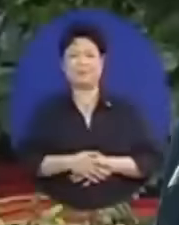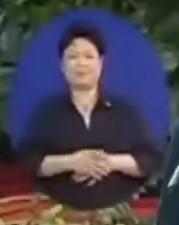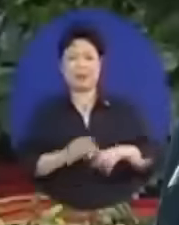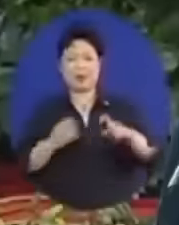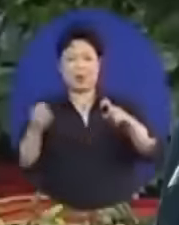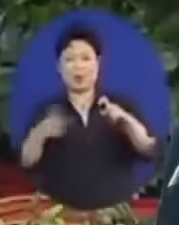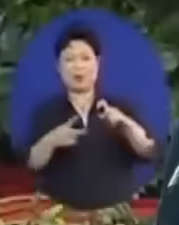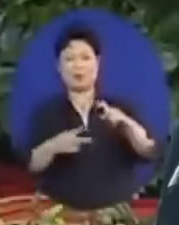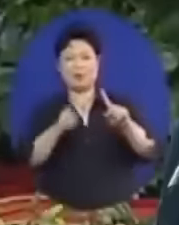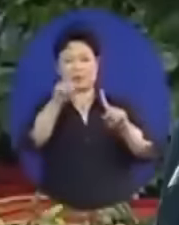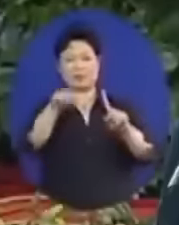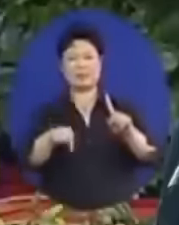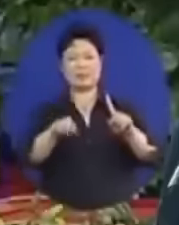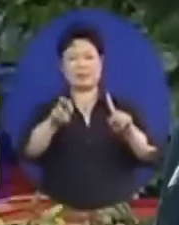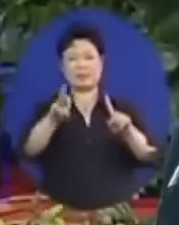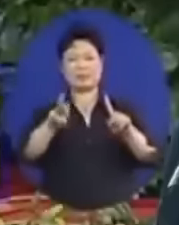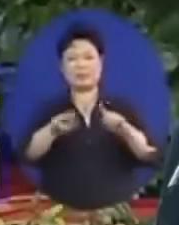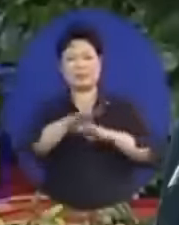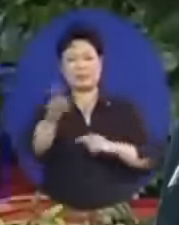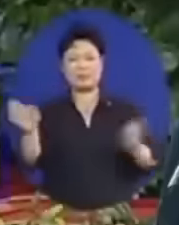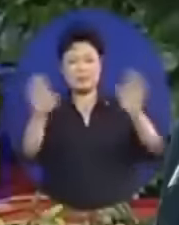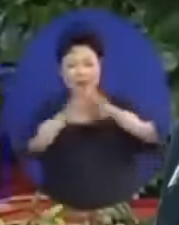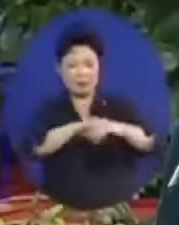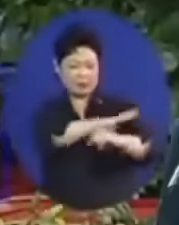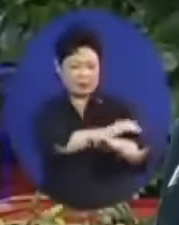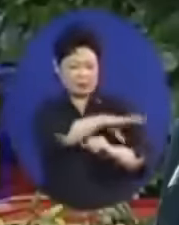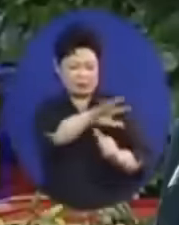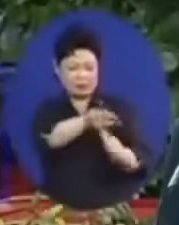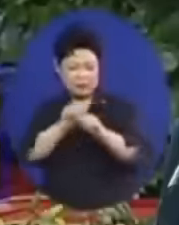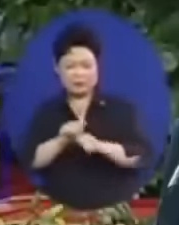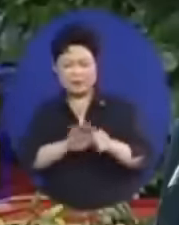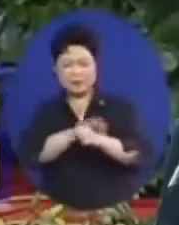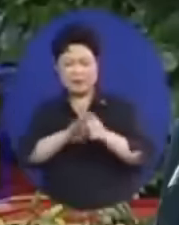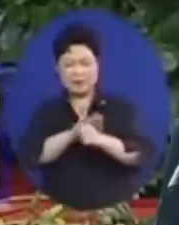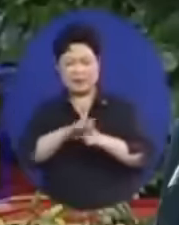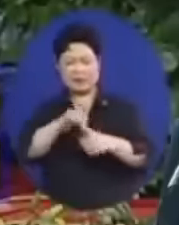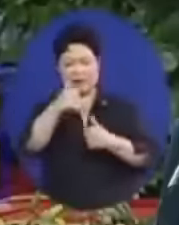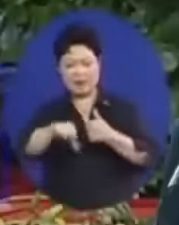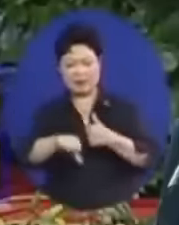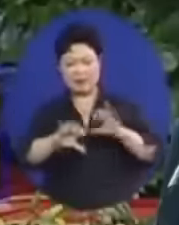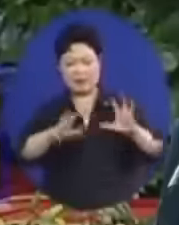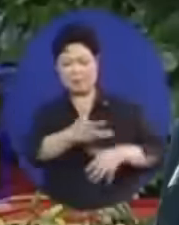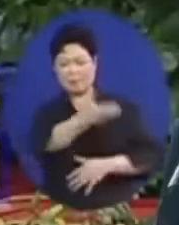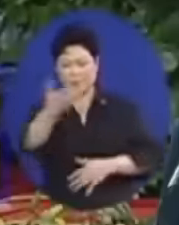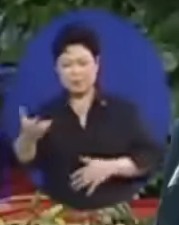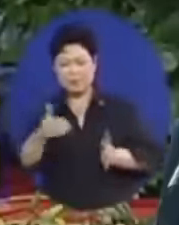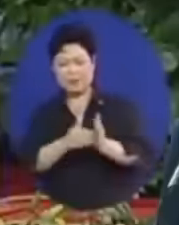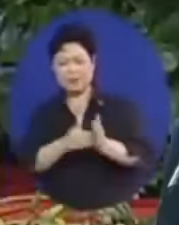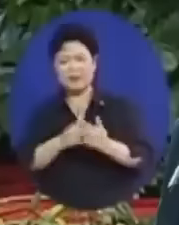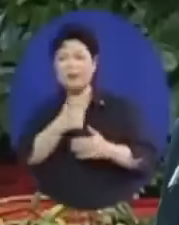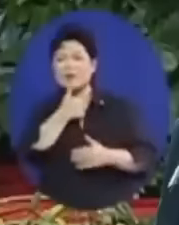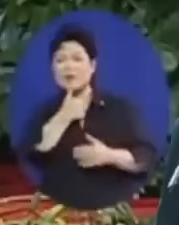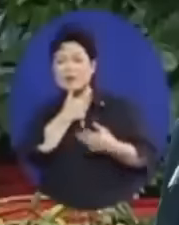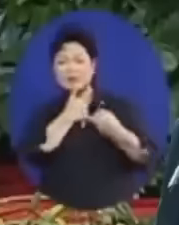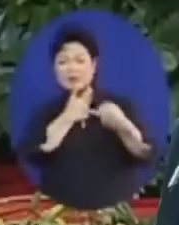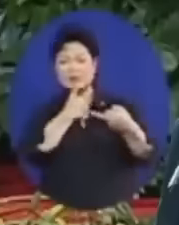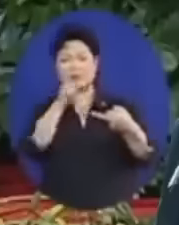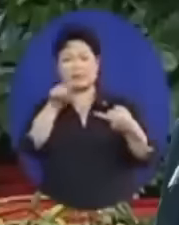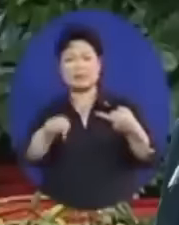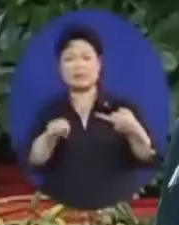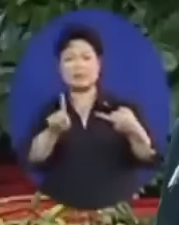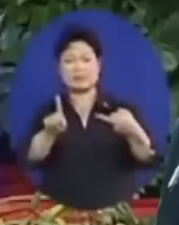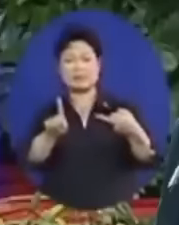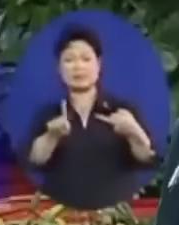골로새 1장 13절에 그가 우리를 허감의 권세에서 건져내사 그의 사랑의 아들 나라로 옮겼다고 말했고 로마서 12장 1절에 그러므로